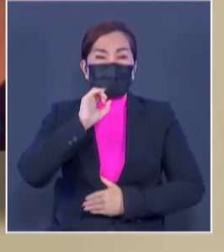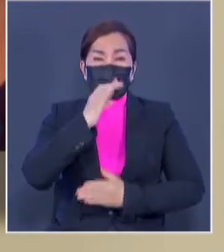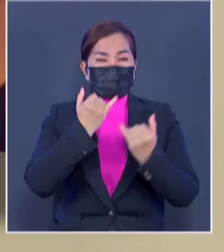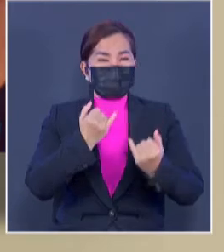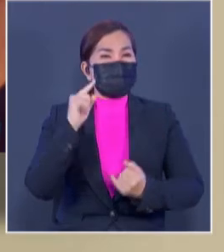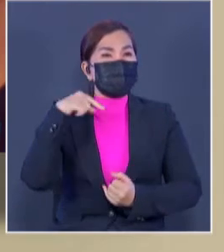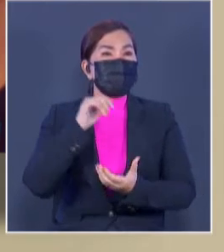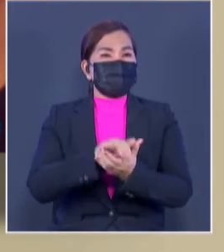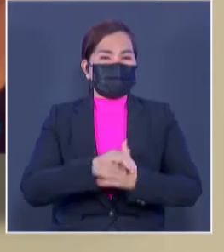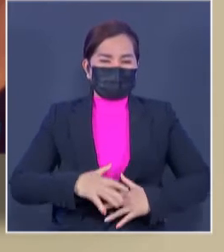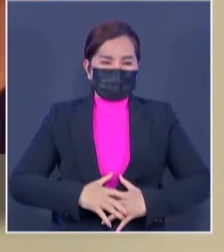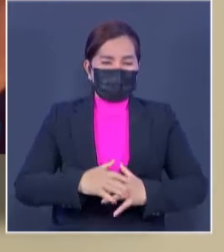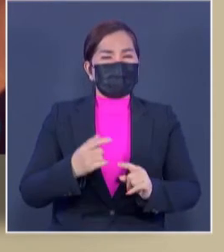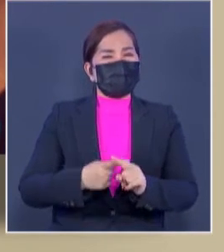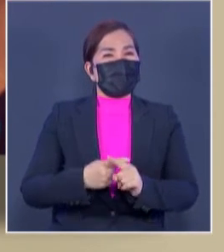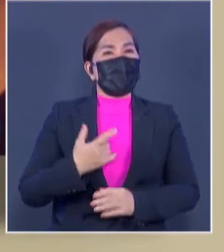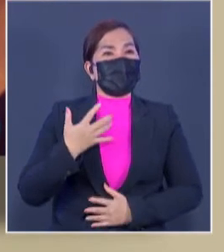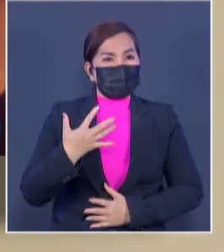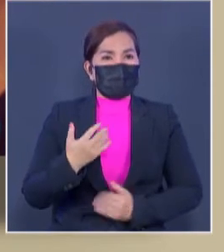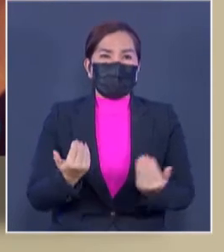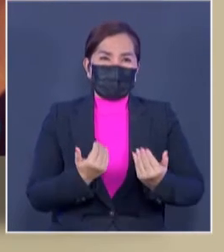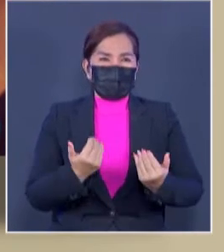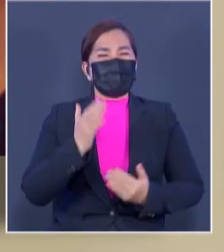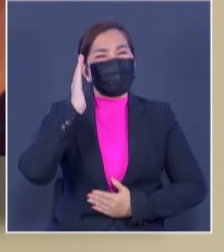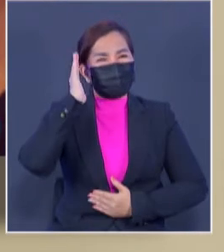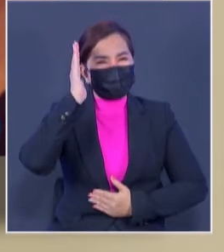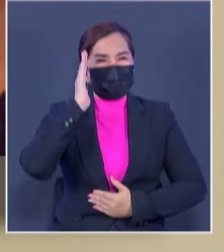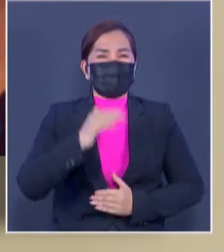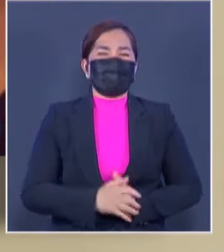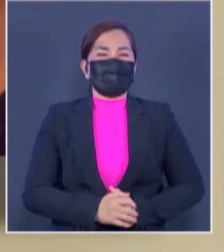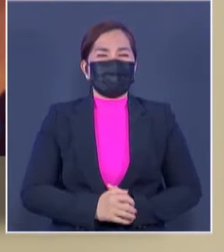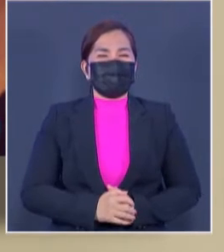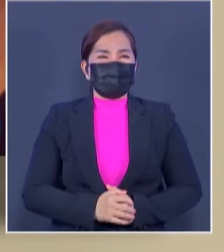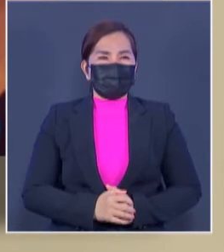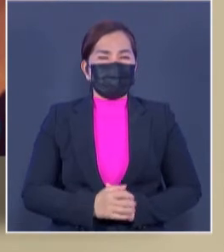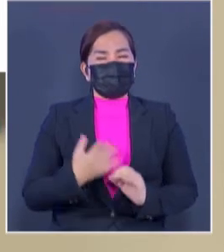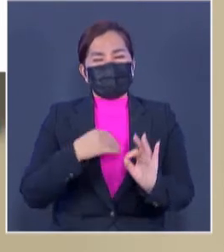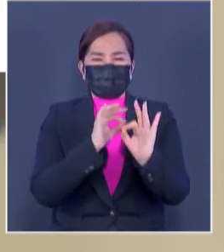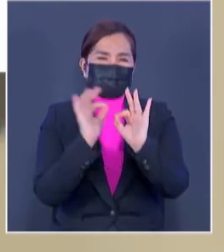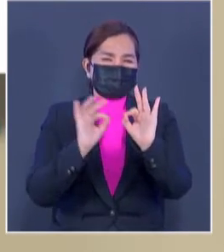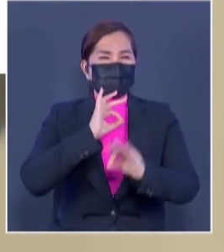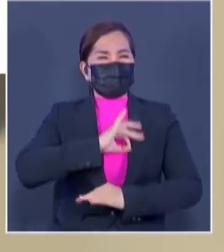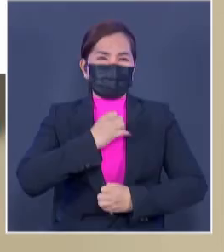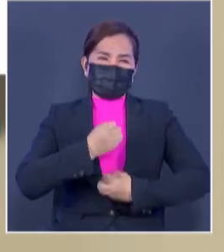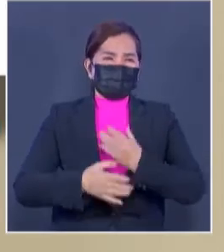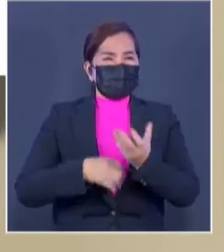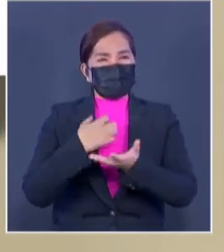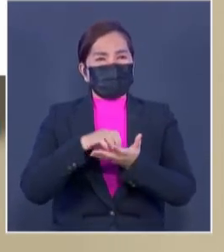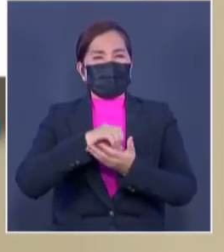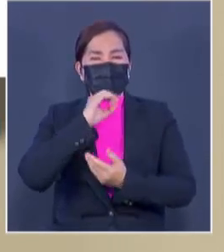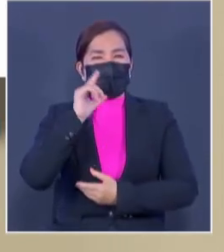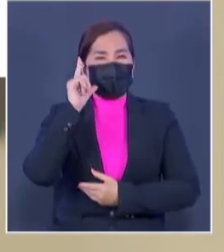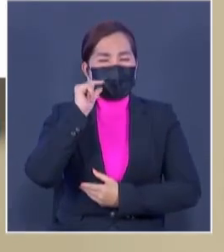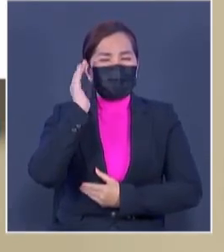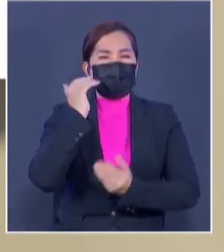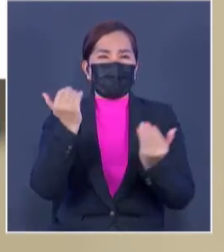าคุณเพลินท้องได้5เดือนแล้วและลูกในท้องก็เป็นลูกชายค่ะซึ่งพี่นพก็ยังได้บรรยายความรู้สึกด้วยนะคะว่าทั้งแม่